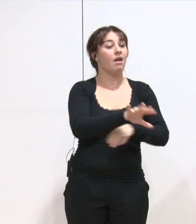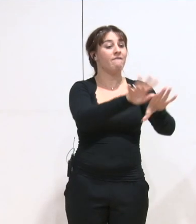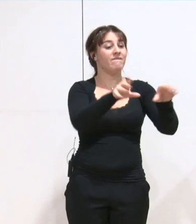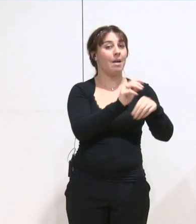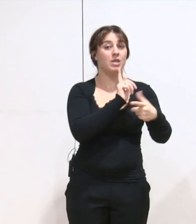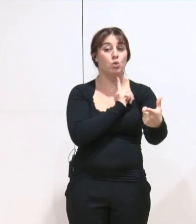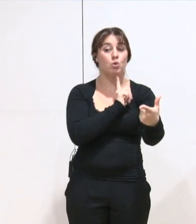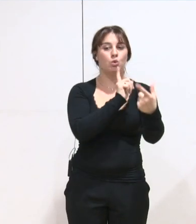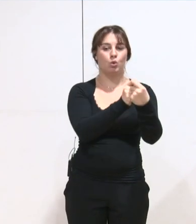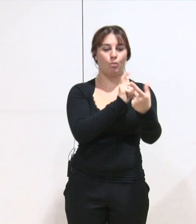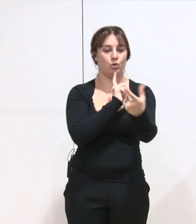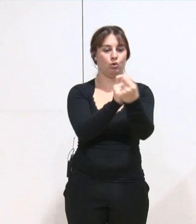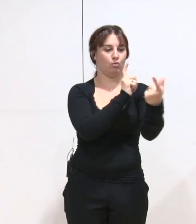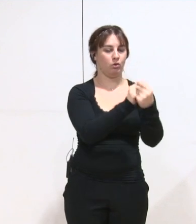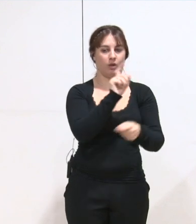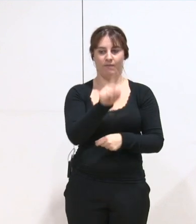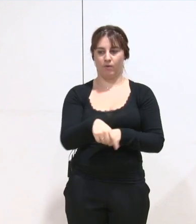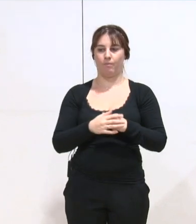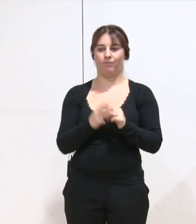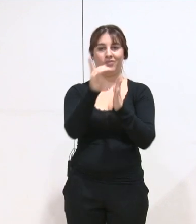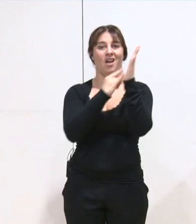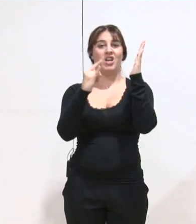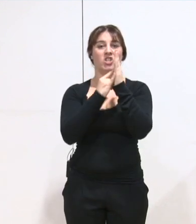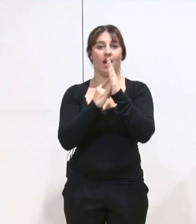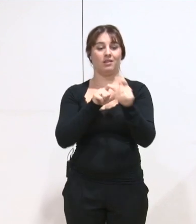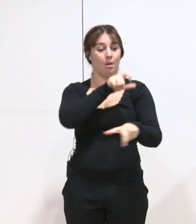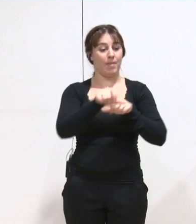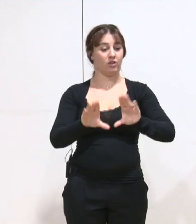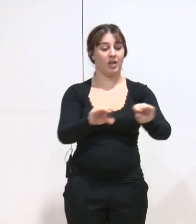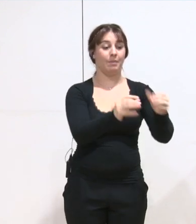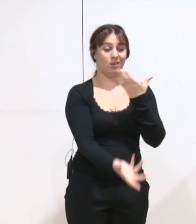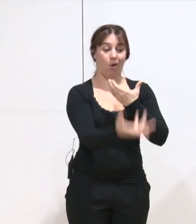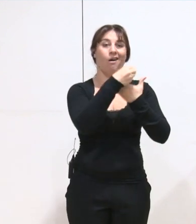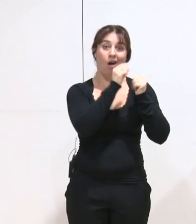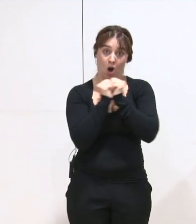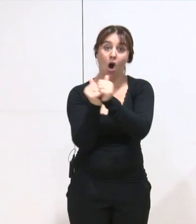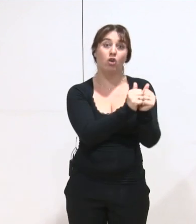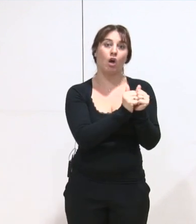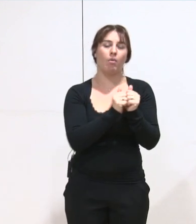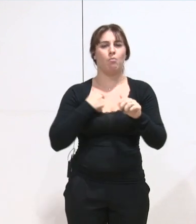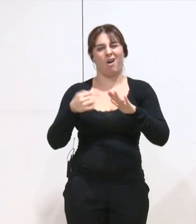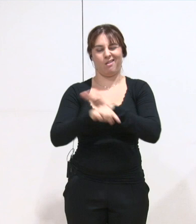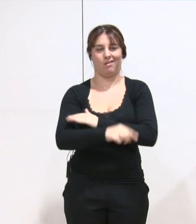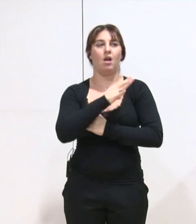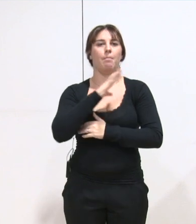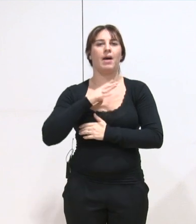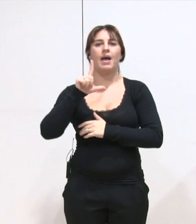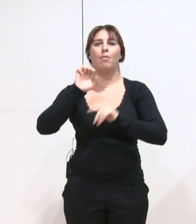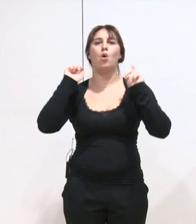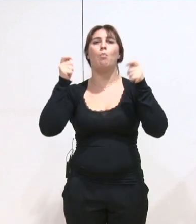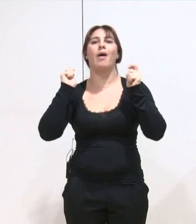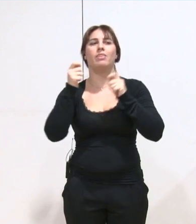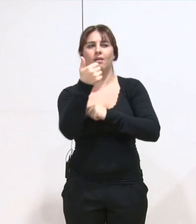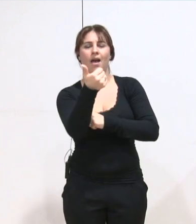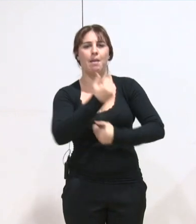Cette charte, évidemment, a été travaillée avec les habitants. J'en dis pas plus, je l'ai dit à l'instant, Laetitia Lemoine aura à cœur de nous